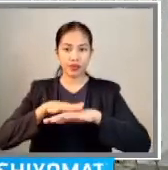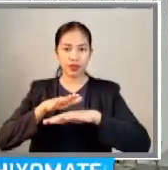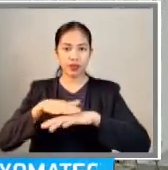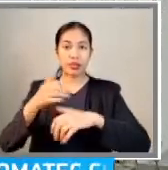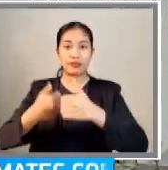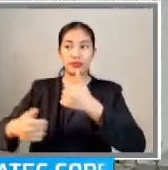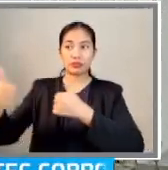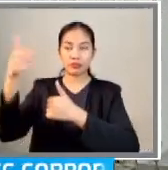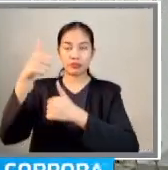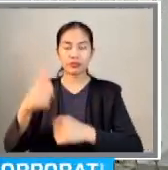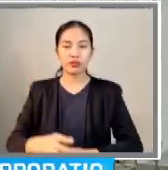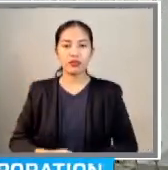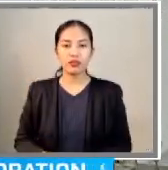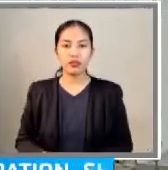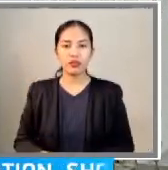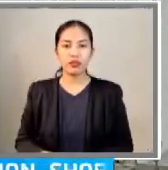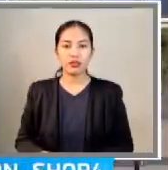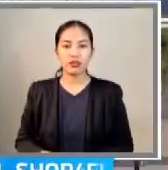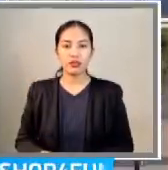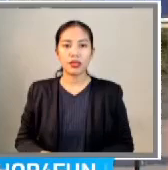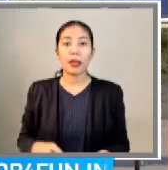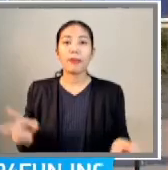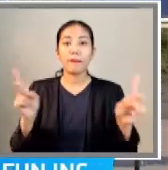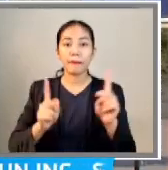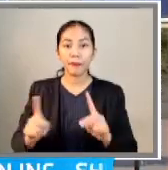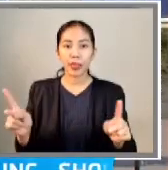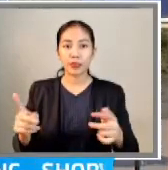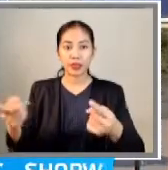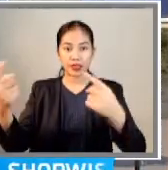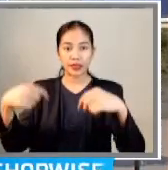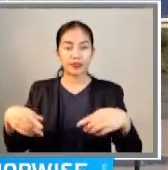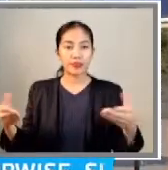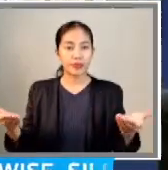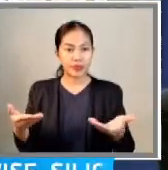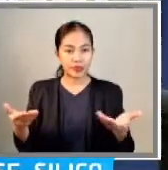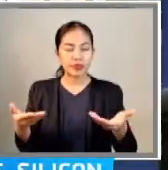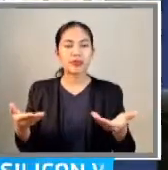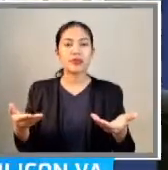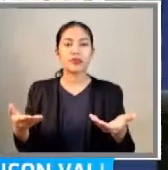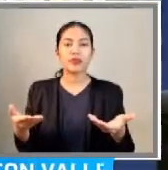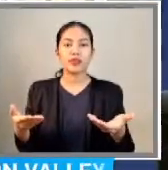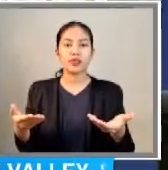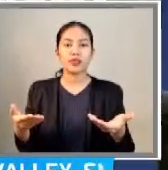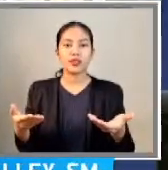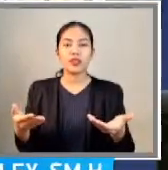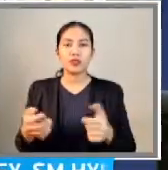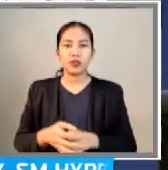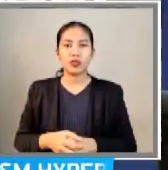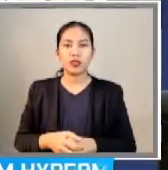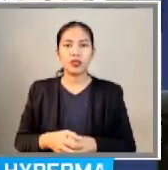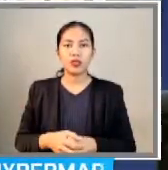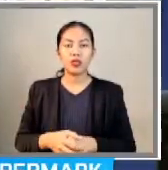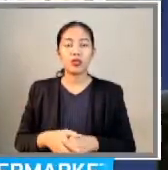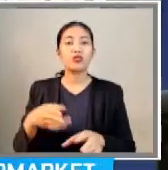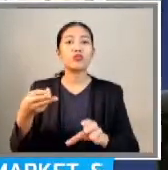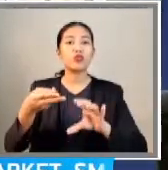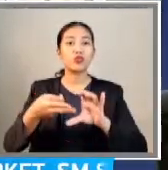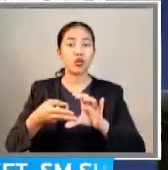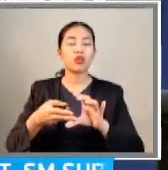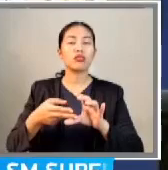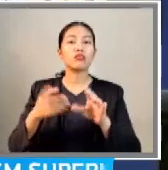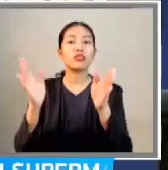narito po ang mga deboto. Pumupunta po sila sa mga aktibidad kaugday sa kapistahan ng Poong Nazareno para magdasal